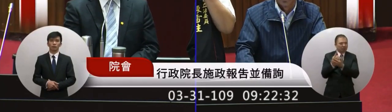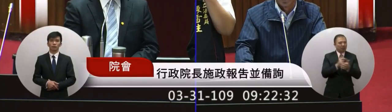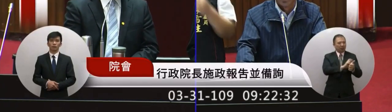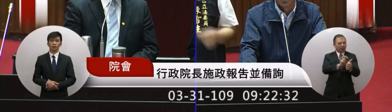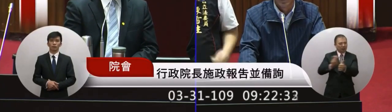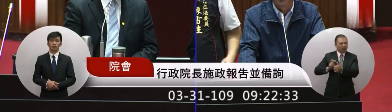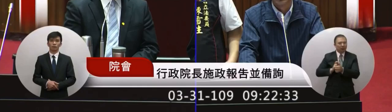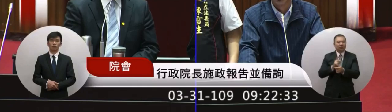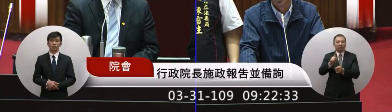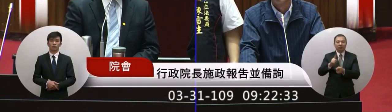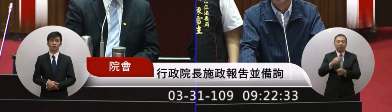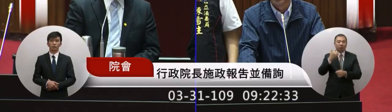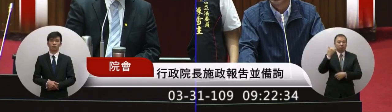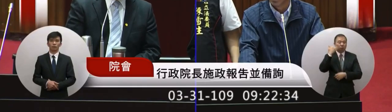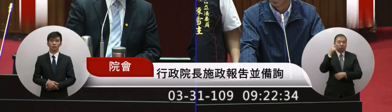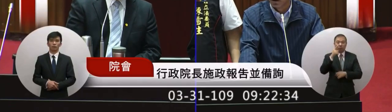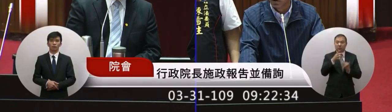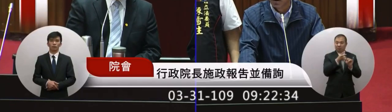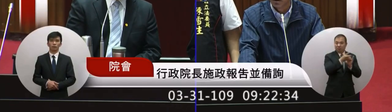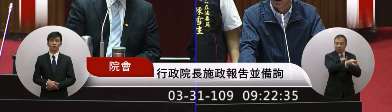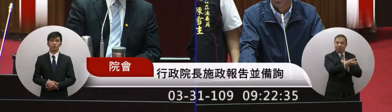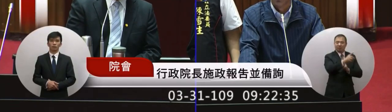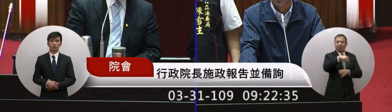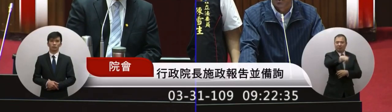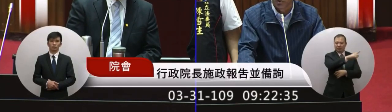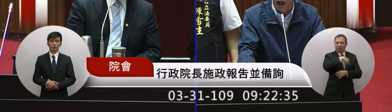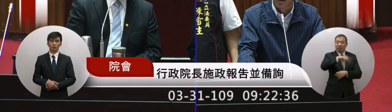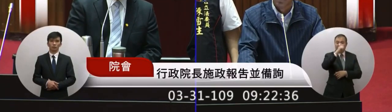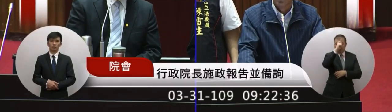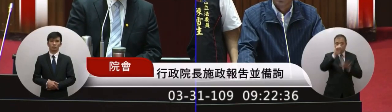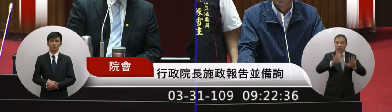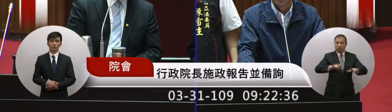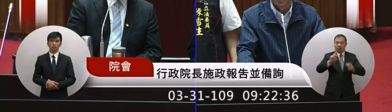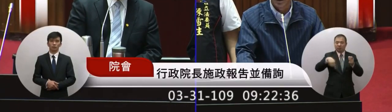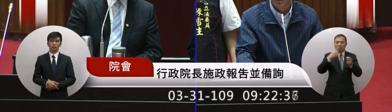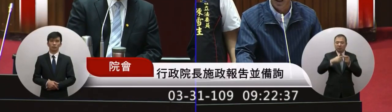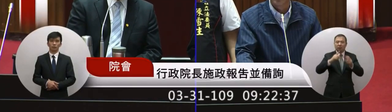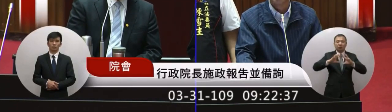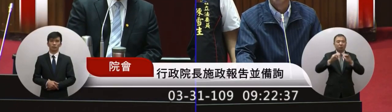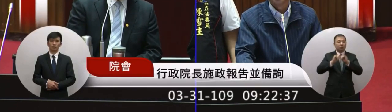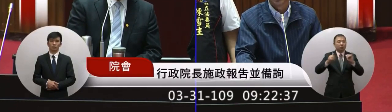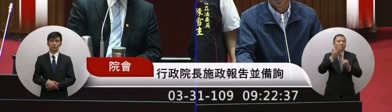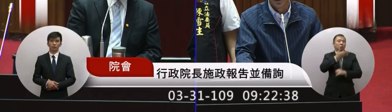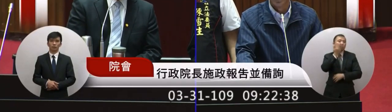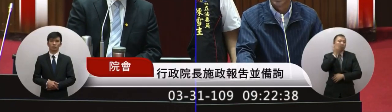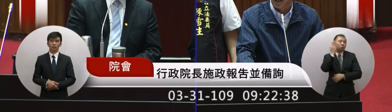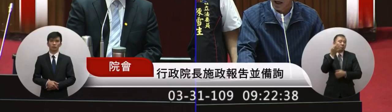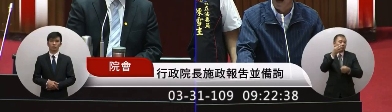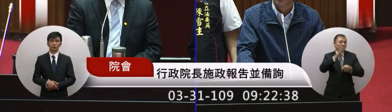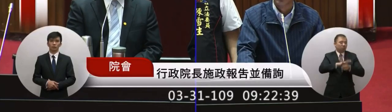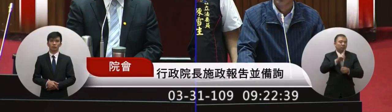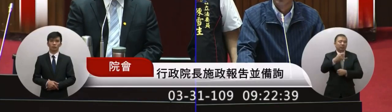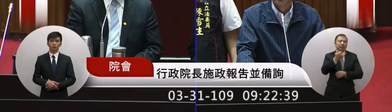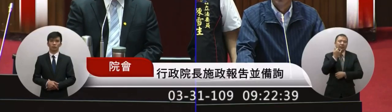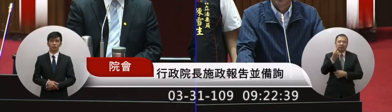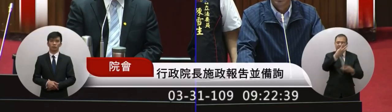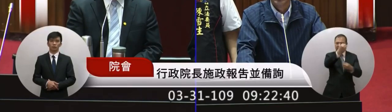两离岛希望在今年的国旅补助上的期间可以加